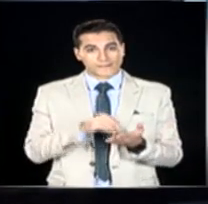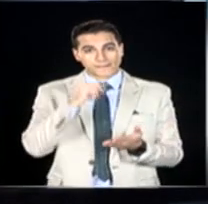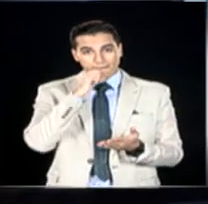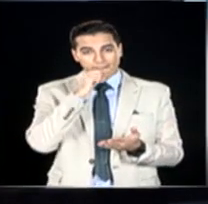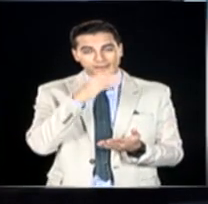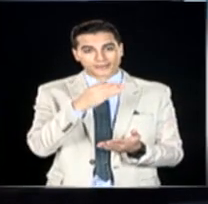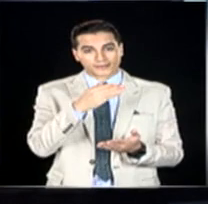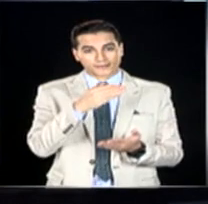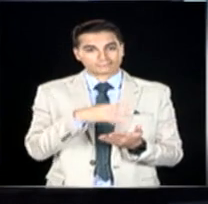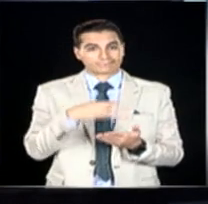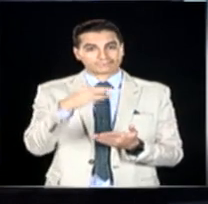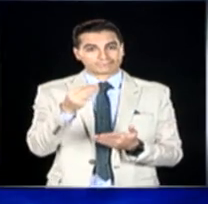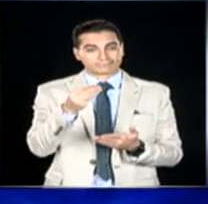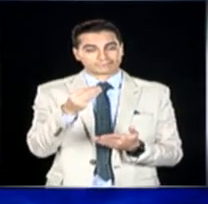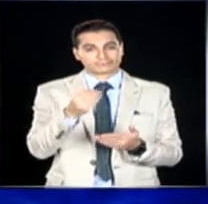بنورهان،